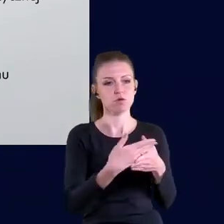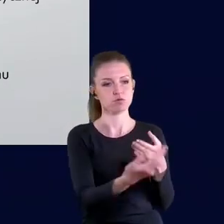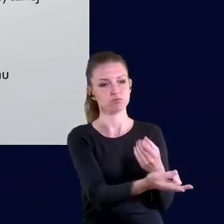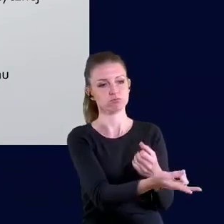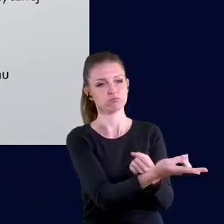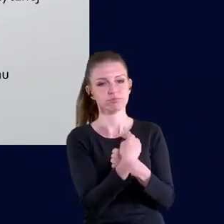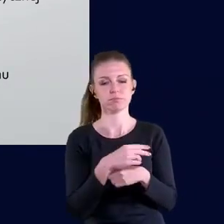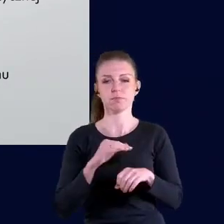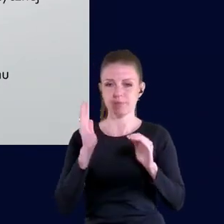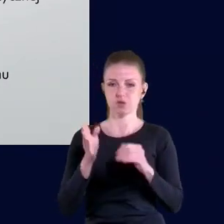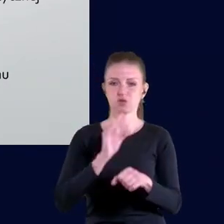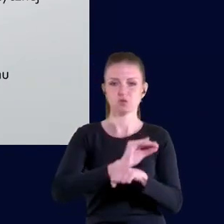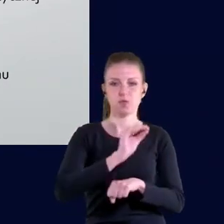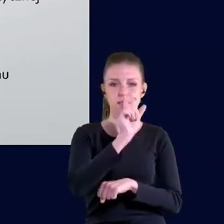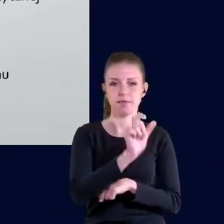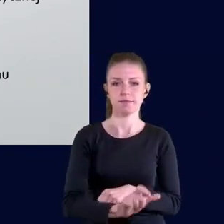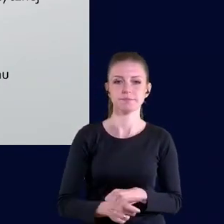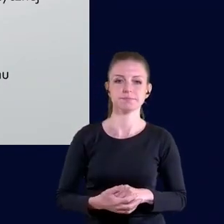szkoleń